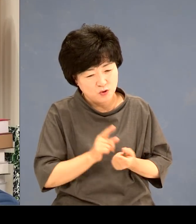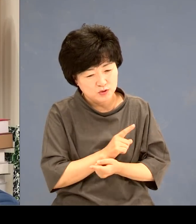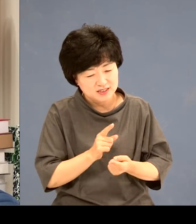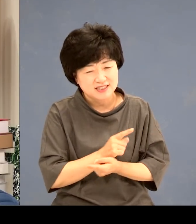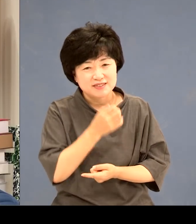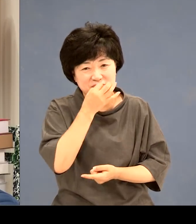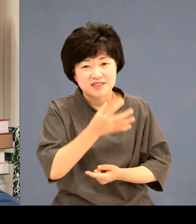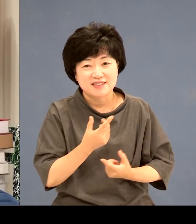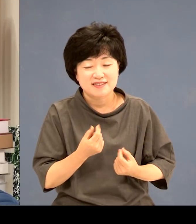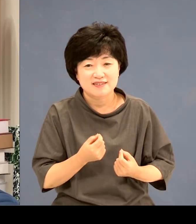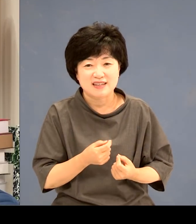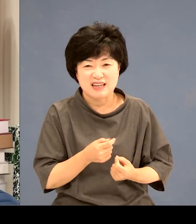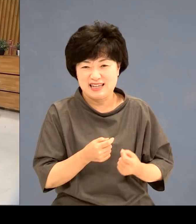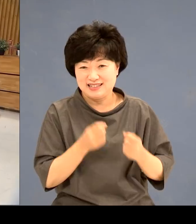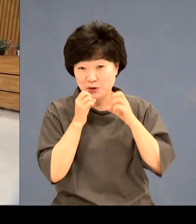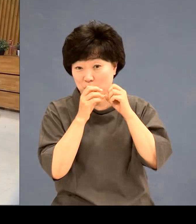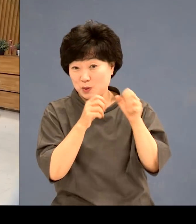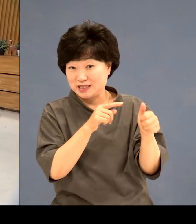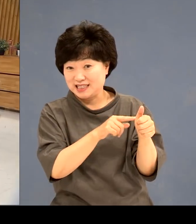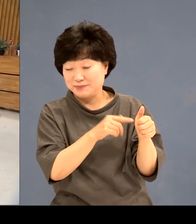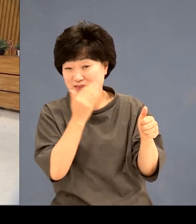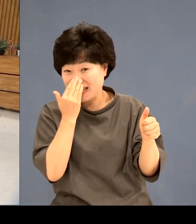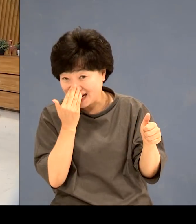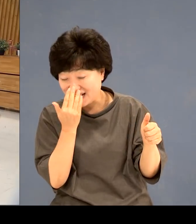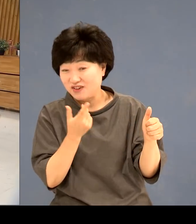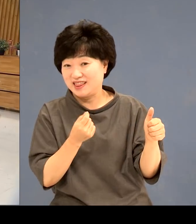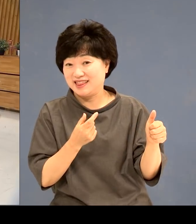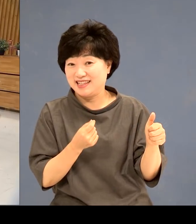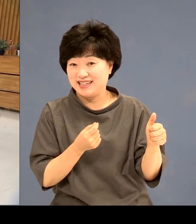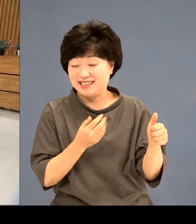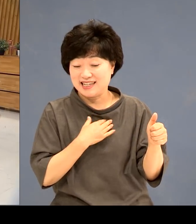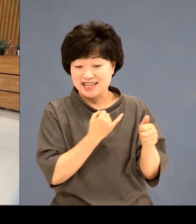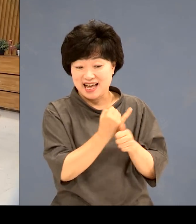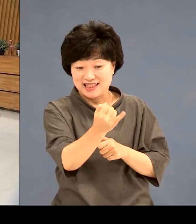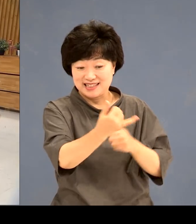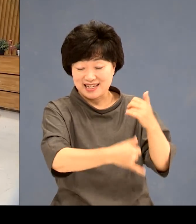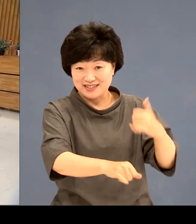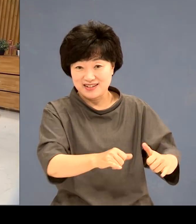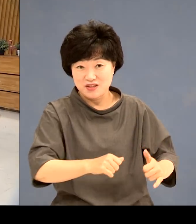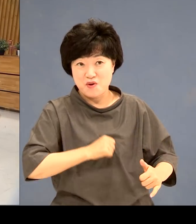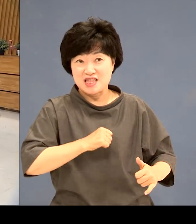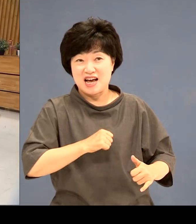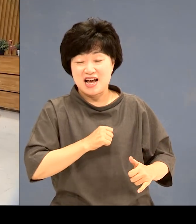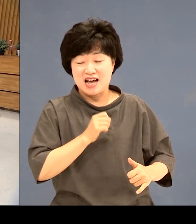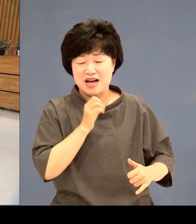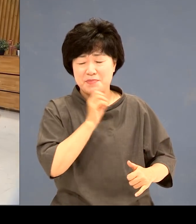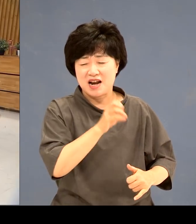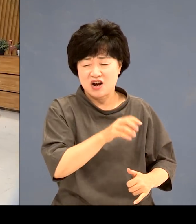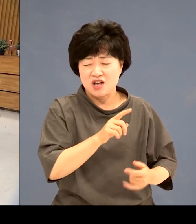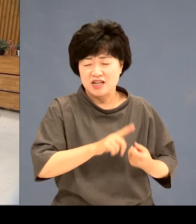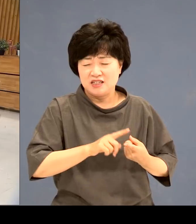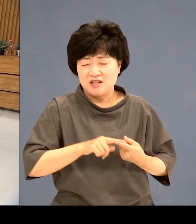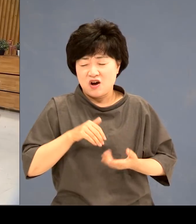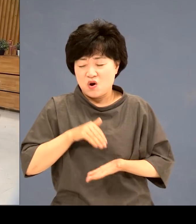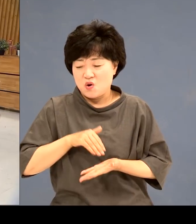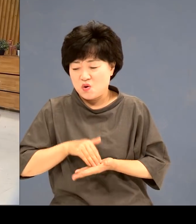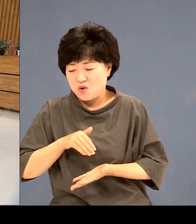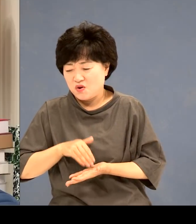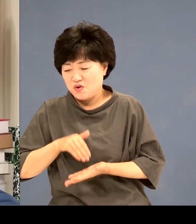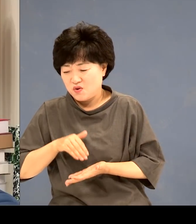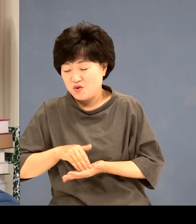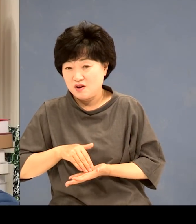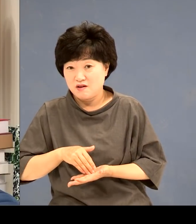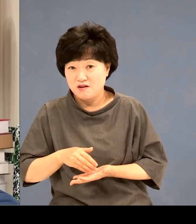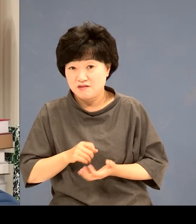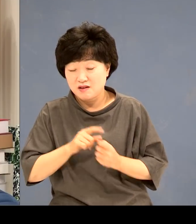그게 어려웠던 것 같아요. 선교사님 굉장히 착하셔서 본인이 화내고 이 가족들에게 좀 좋지 않은 얘기 했던 것에